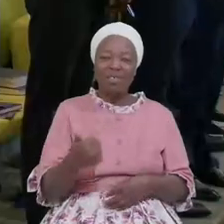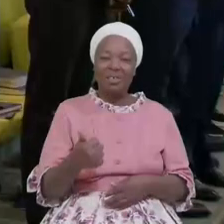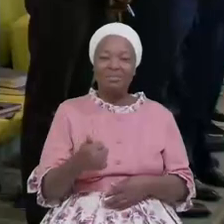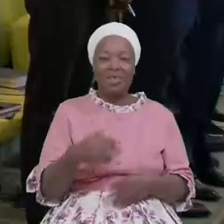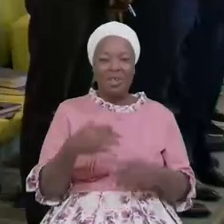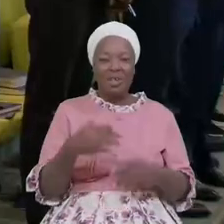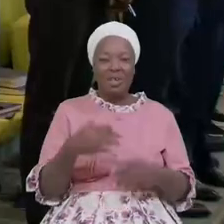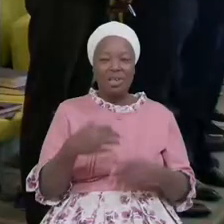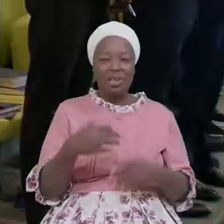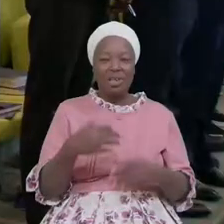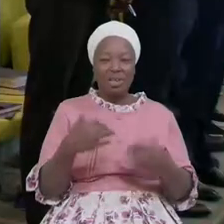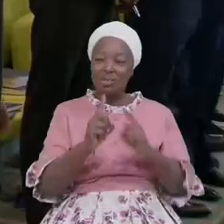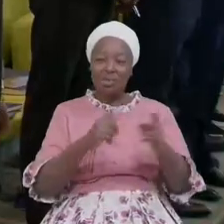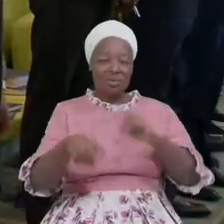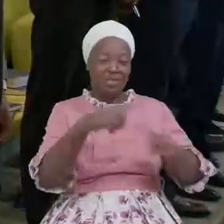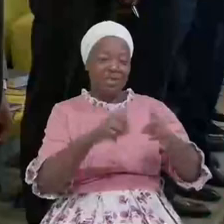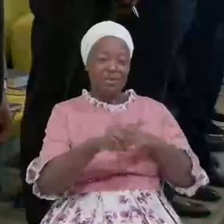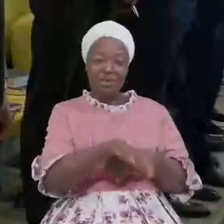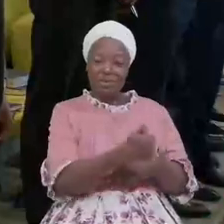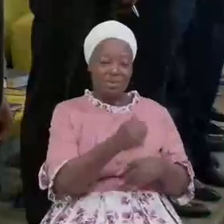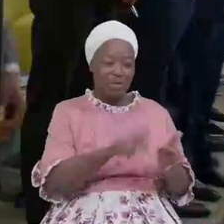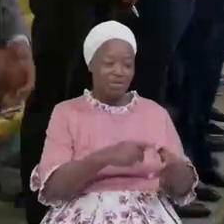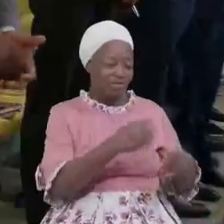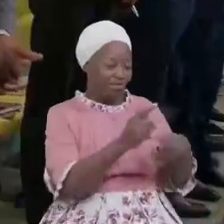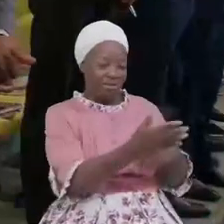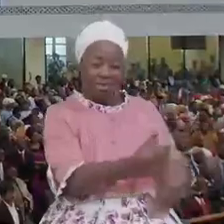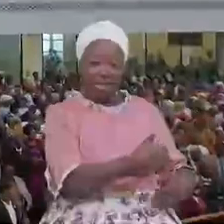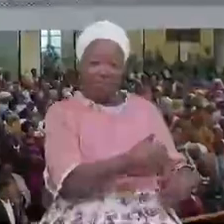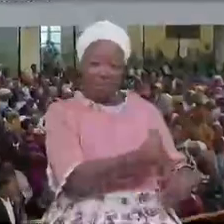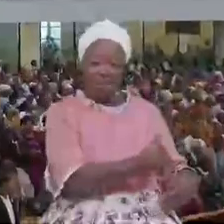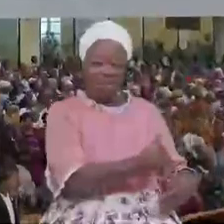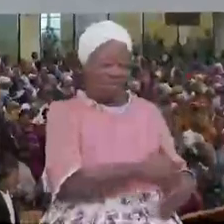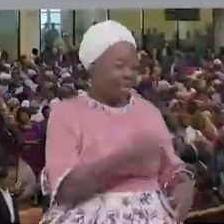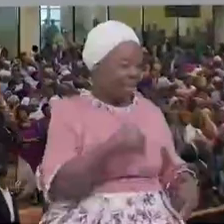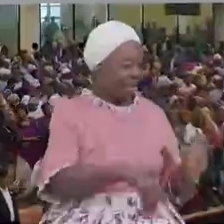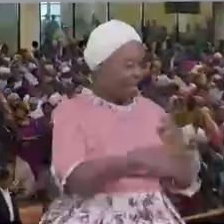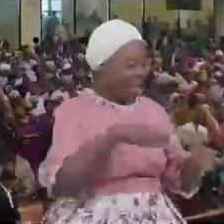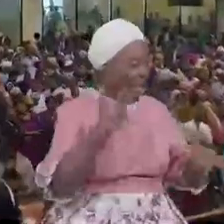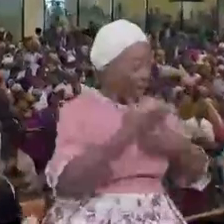Regarde la personne à côté de toi et dis-lui, joyeux anniversaire.